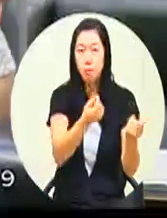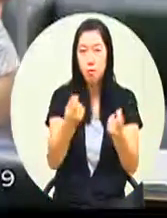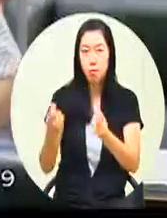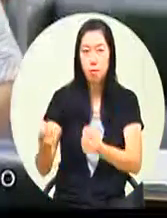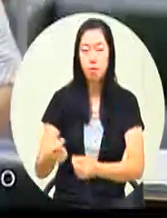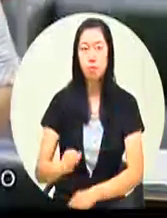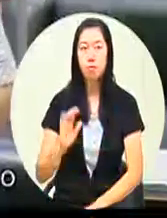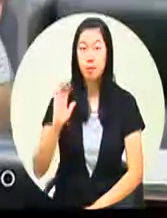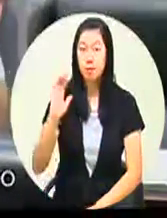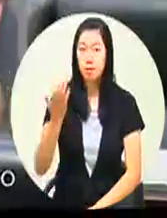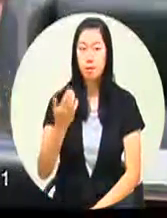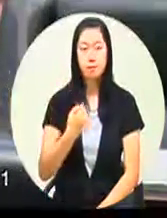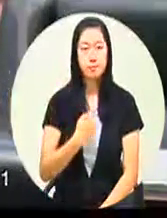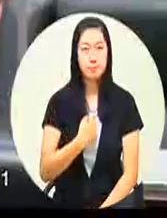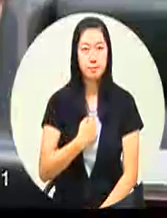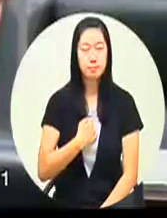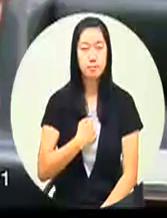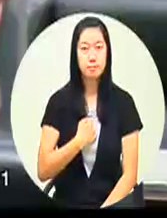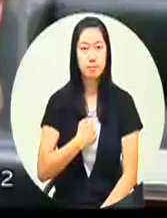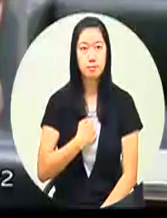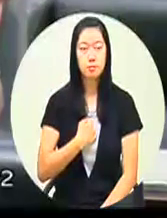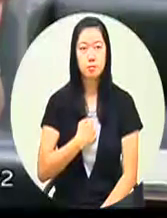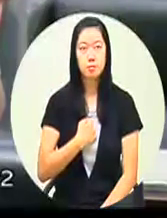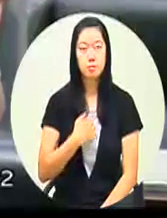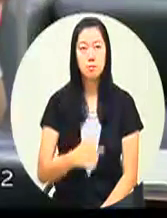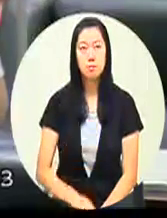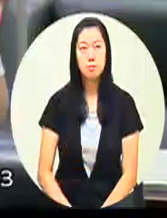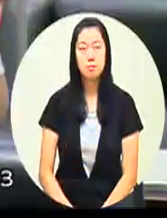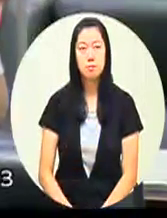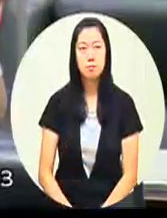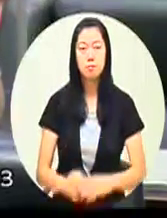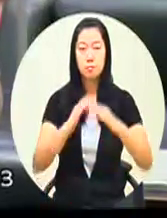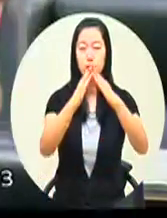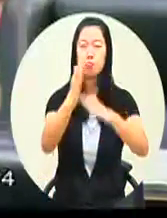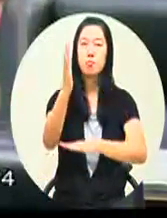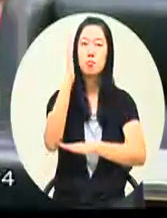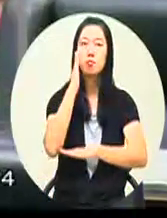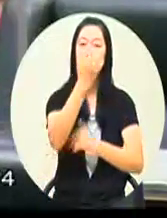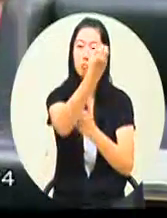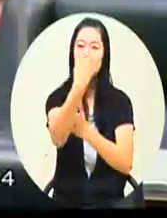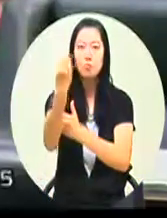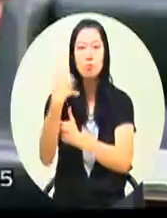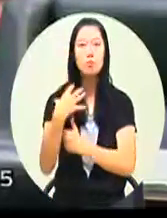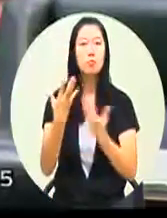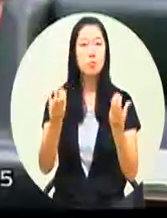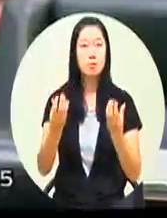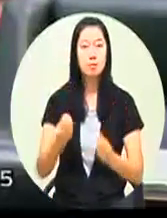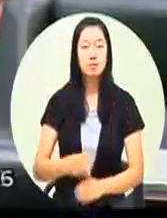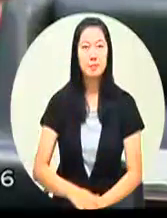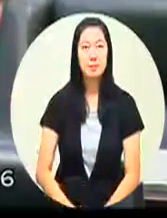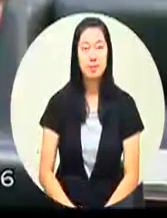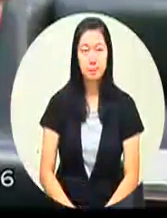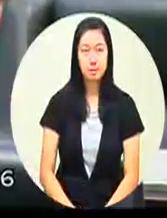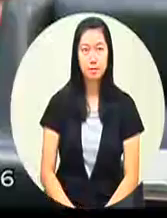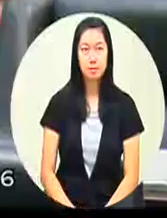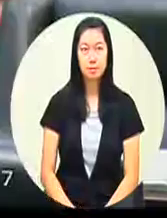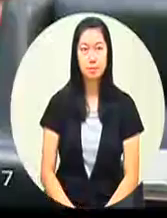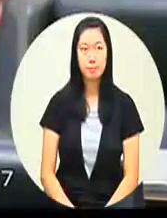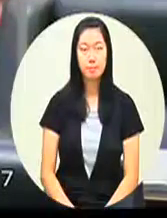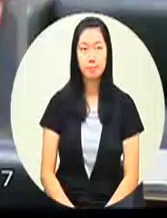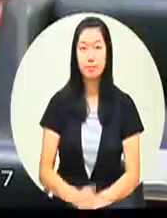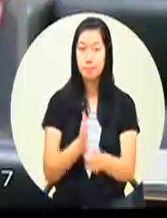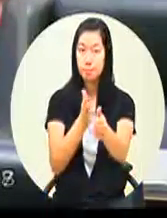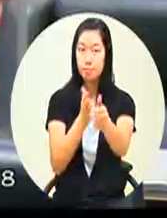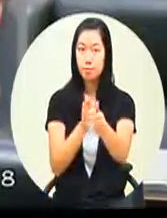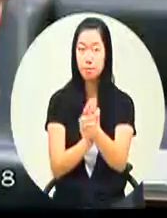呢，本席一直都没有得到一个最重要一个答案呐、哈。在此我先请问海